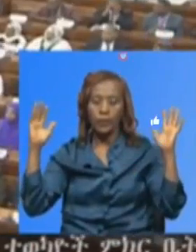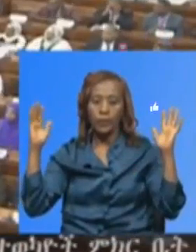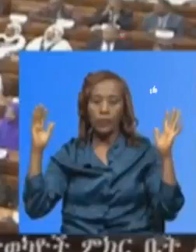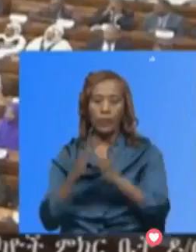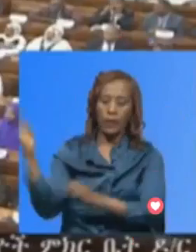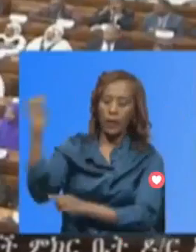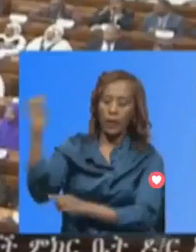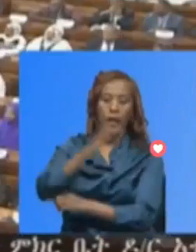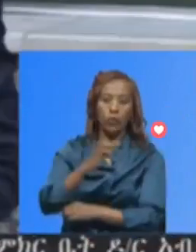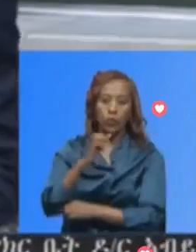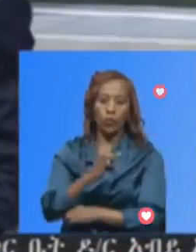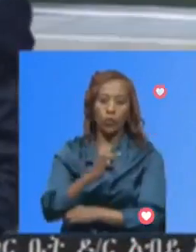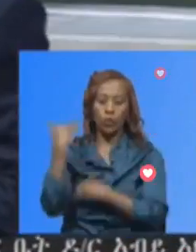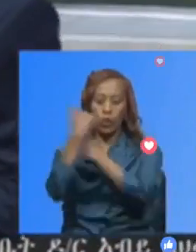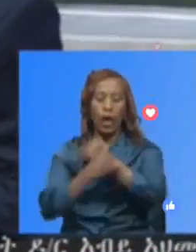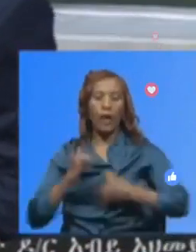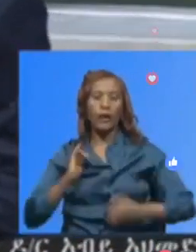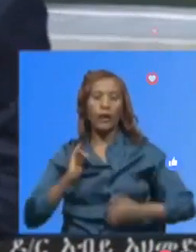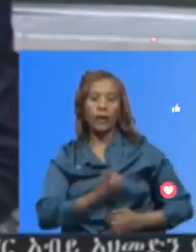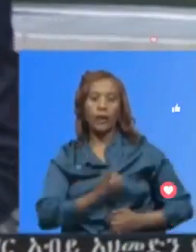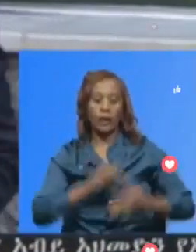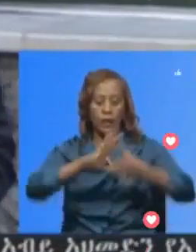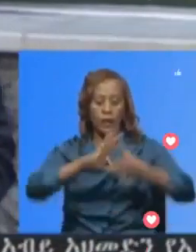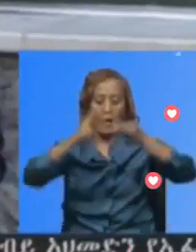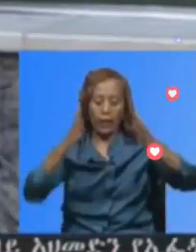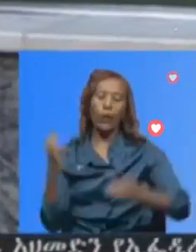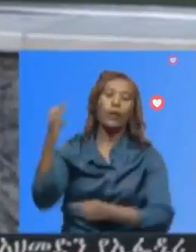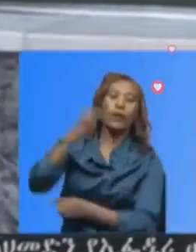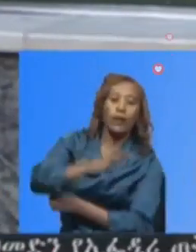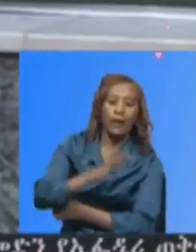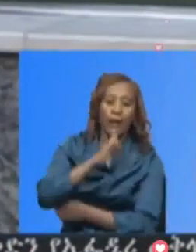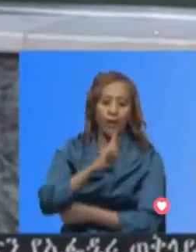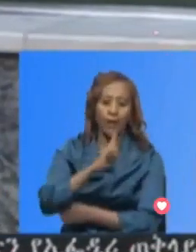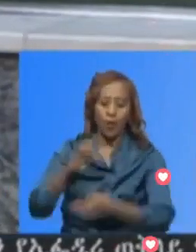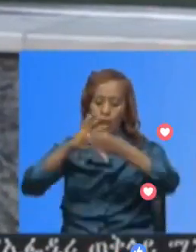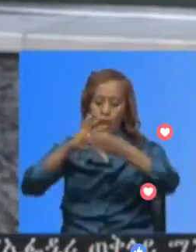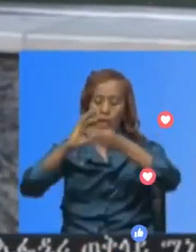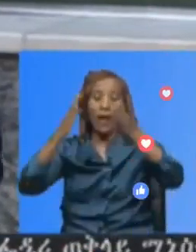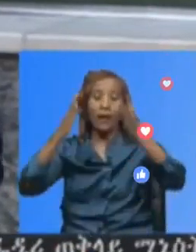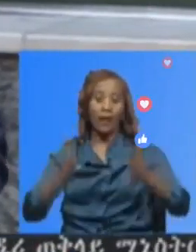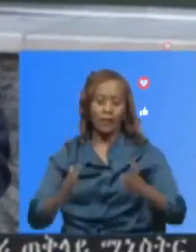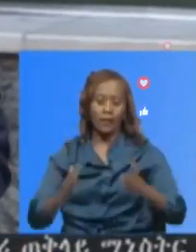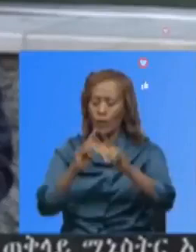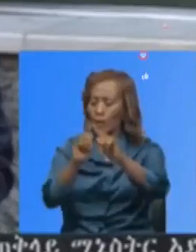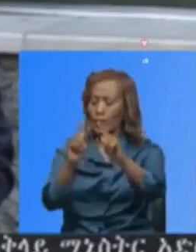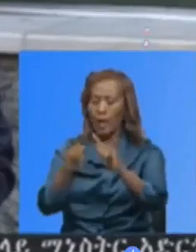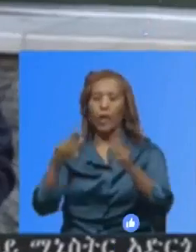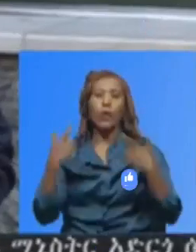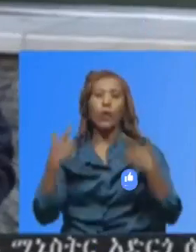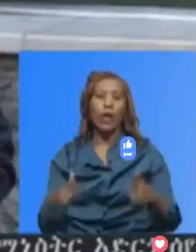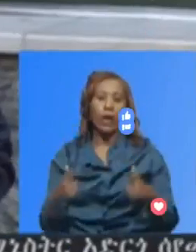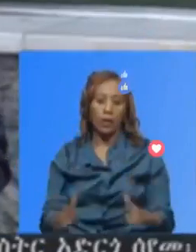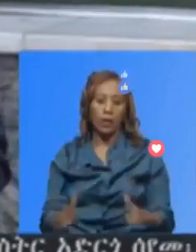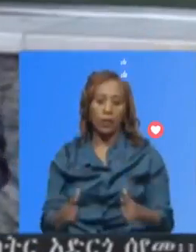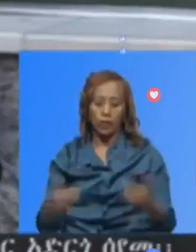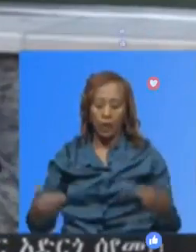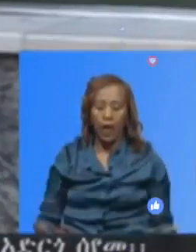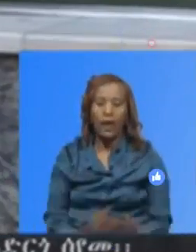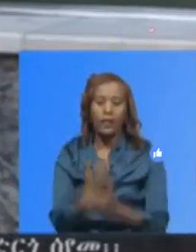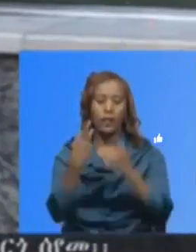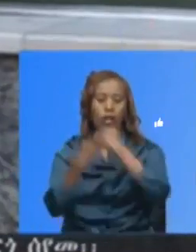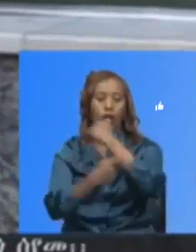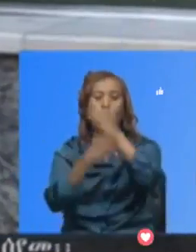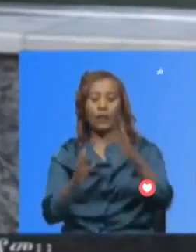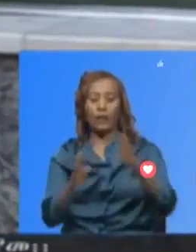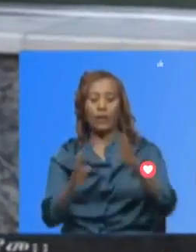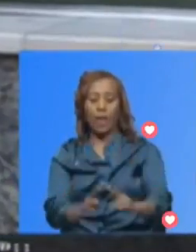እለቱ ለሀገራችን ታሪካዊ ቀን ነው። በታሪካችን በተለያዩ አጋጣሚዎች አዲስ የፖለቲካ